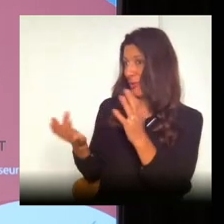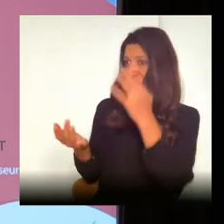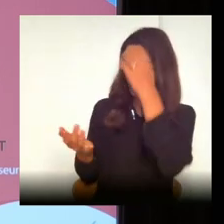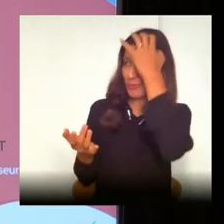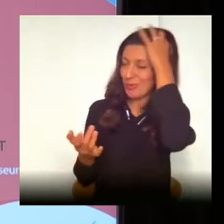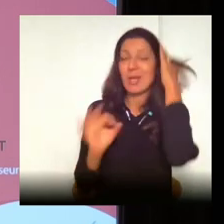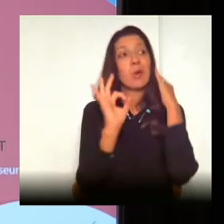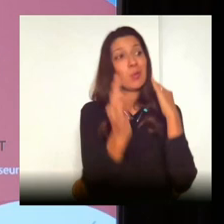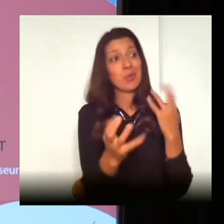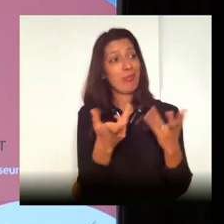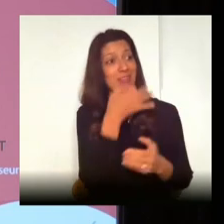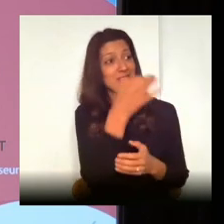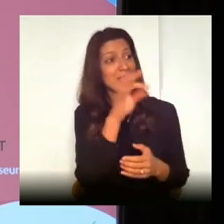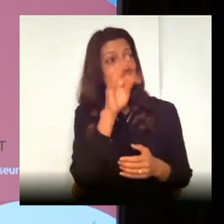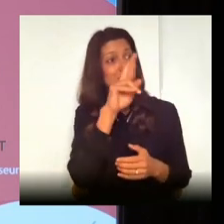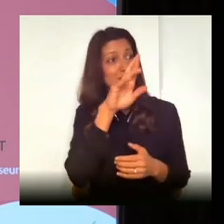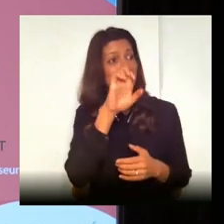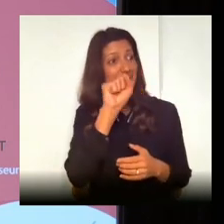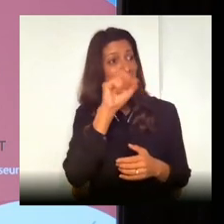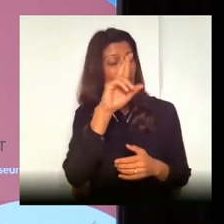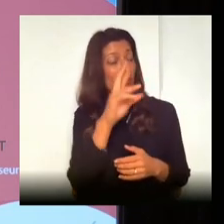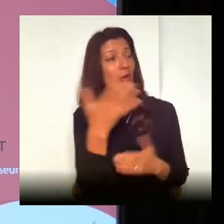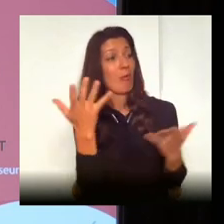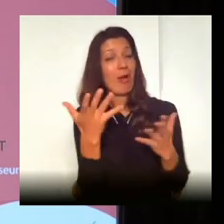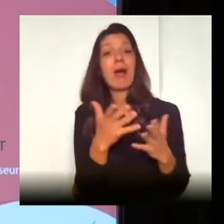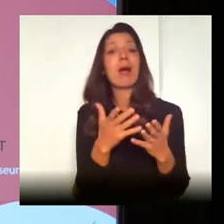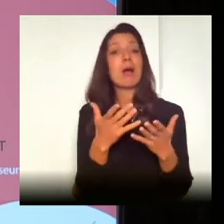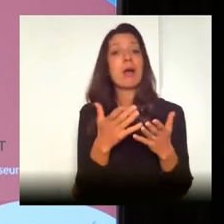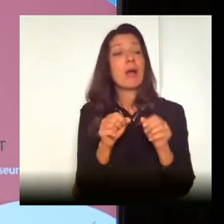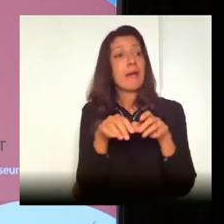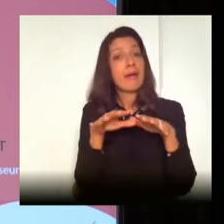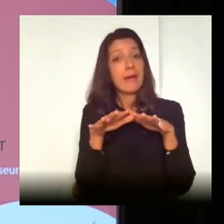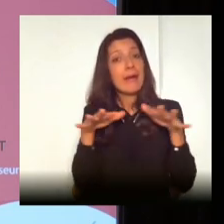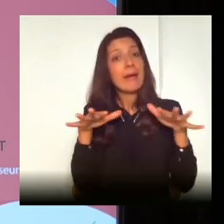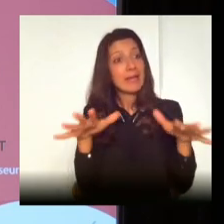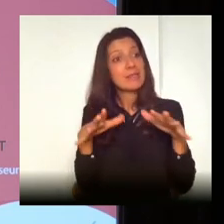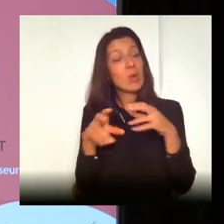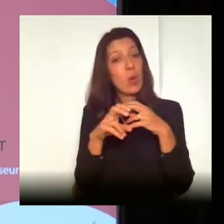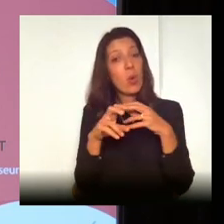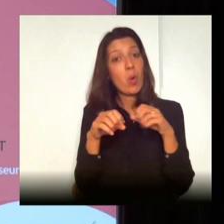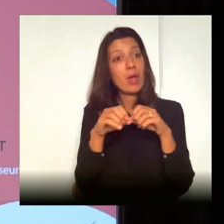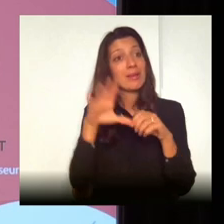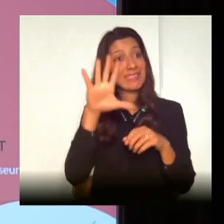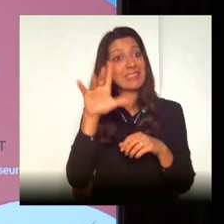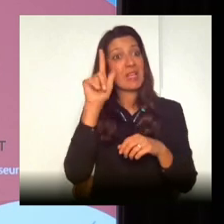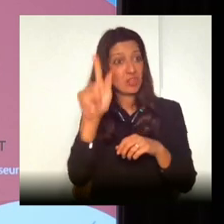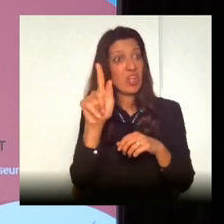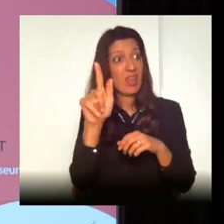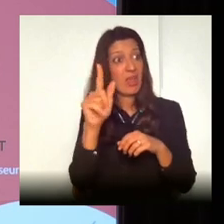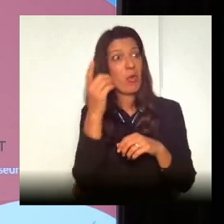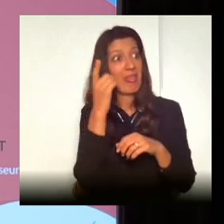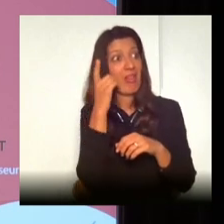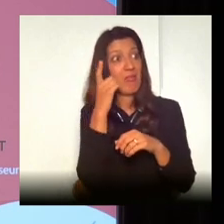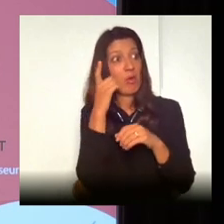Et je peux même dire à Trésor que l'évolution des réseaux, notamment mobiles, notamment la 5G, et